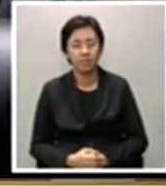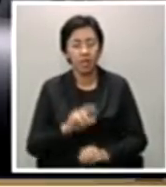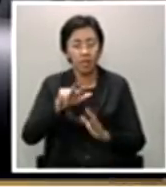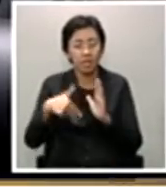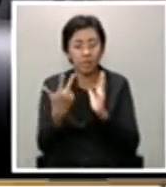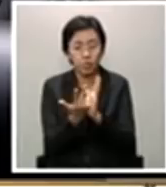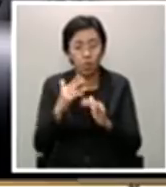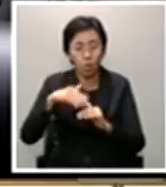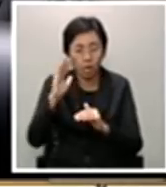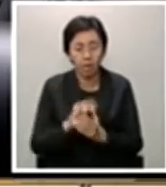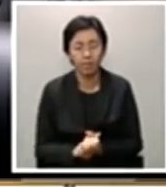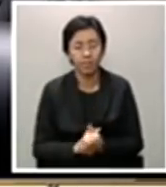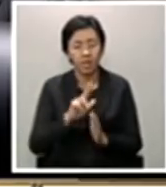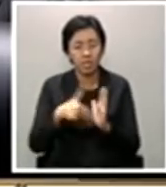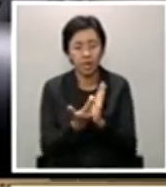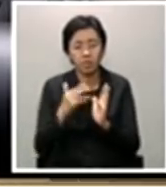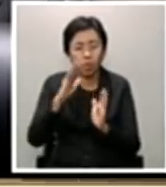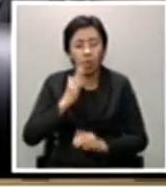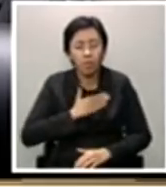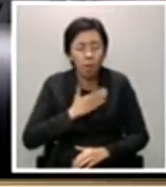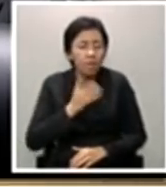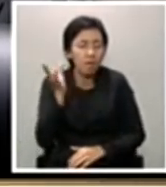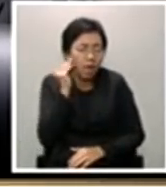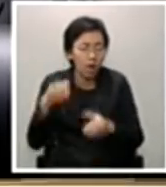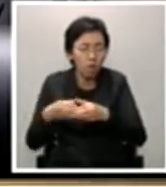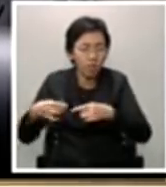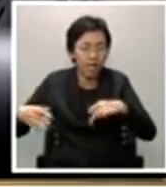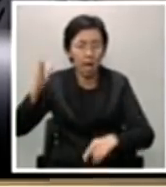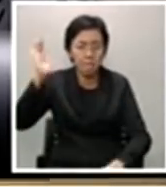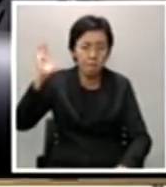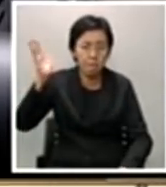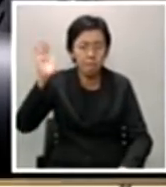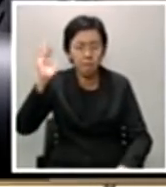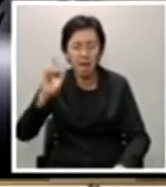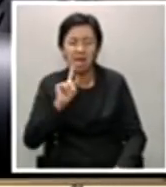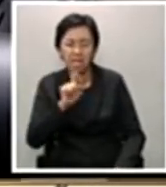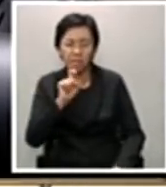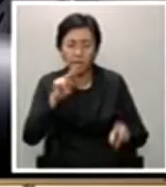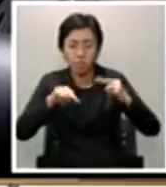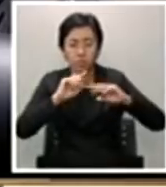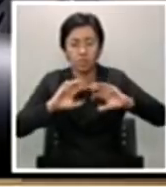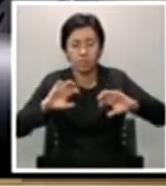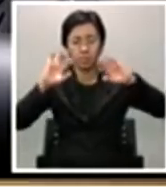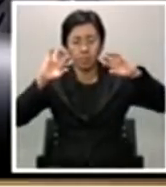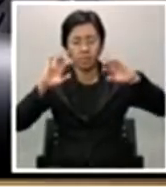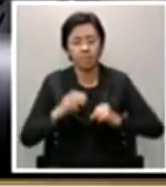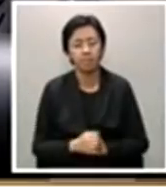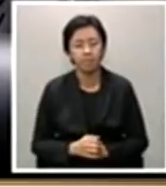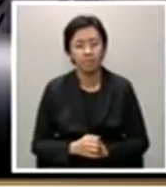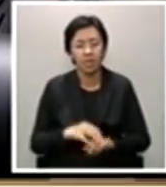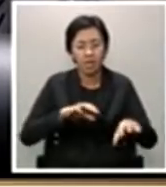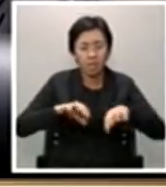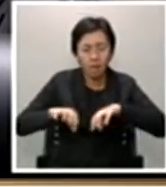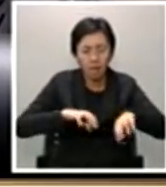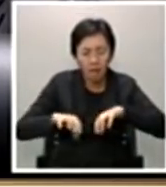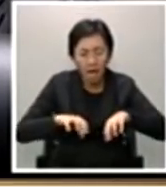วโมงกว่าพวกผมนั่งฟังฝ่ายค้านอภิปรายไม่ไว้วางใจรัฐบาลด้านการบริหารประเ